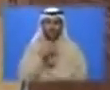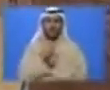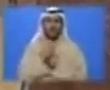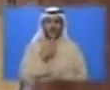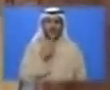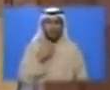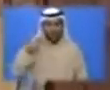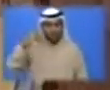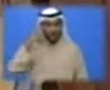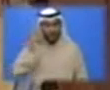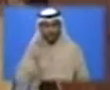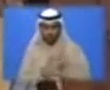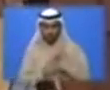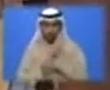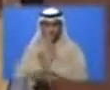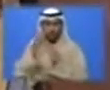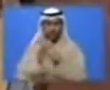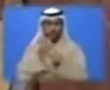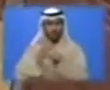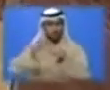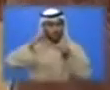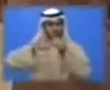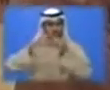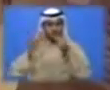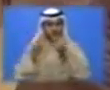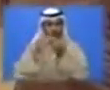التقدم والازدهار والتعاون